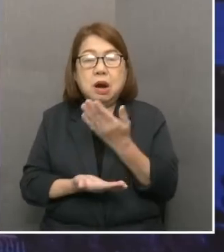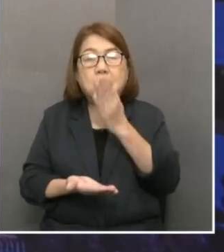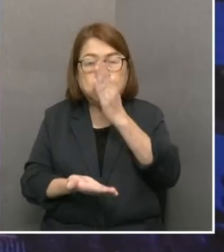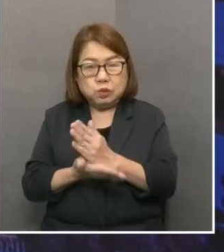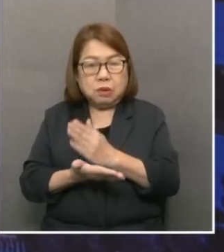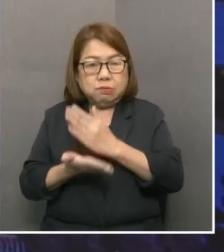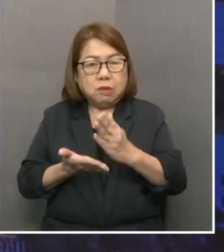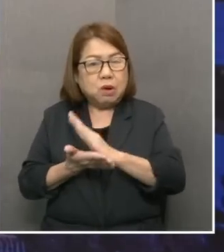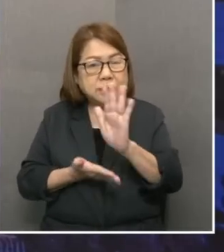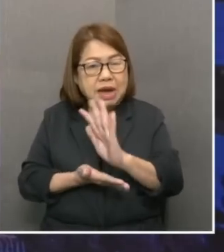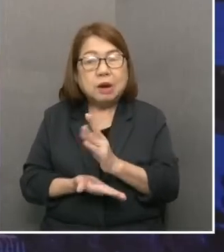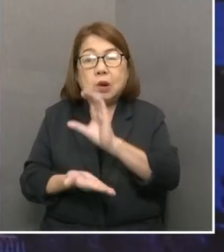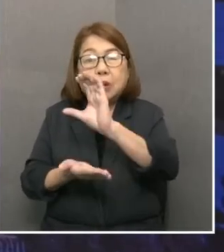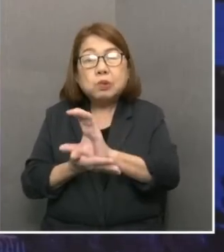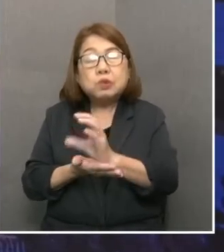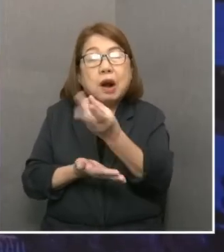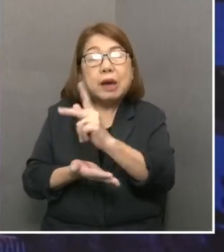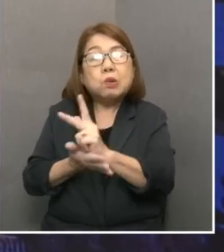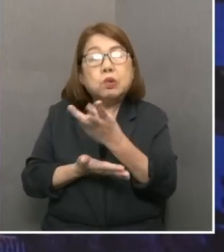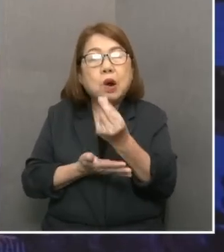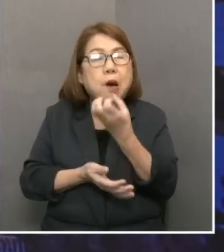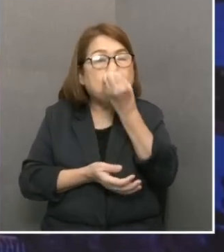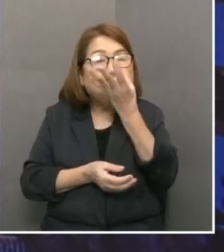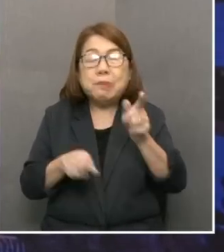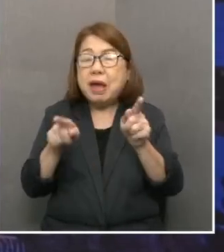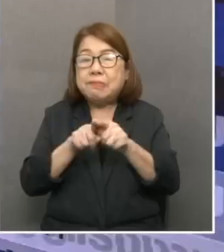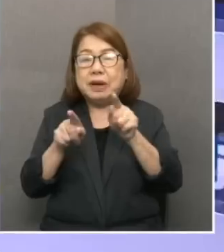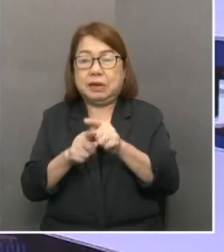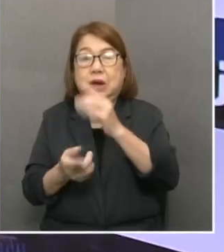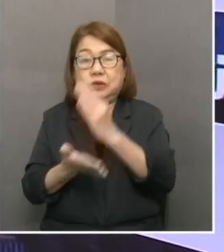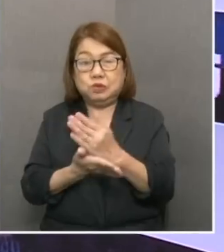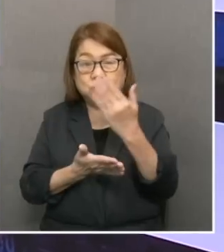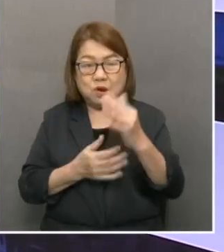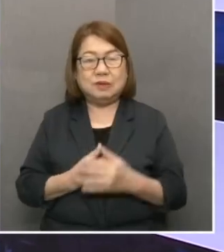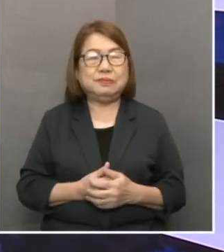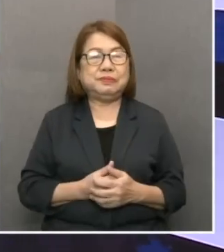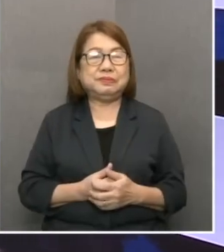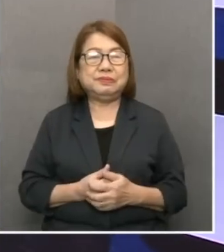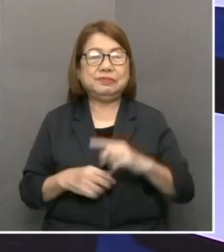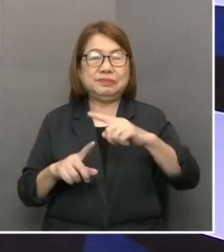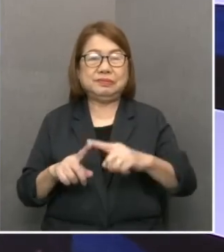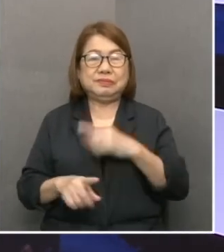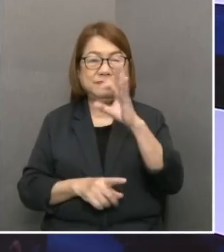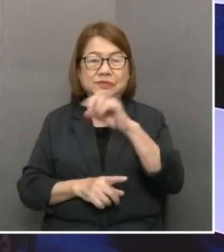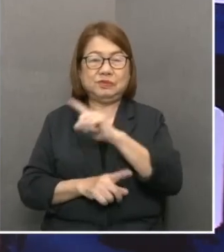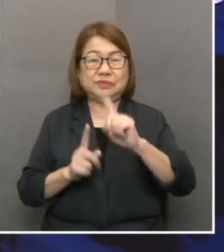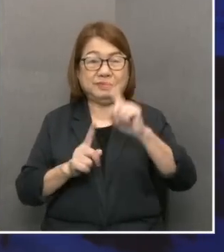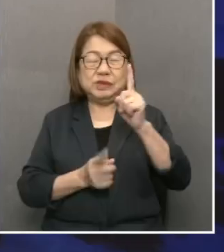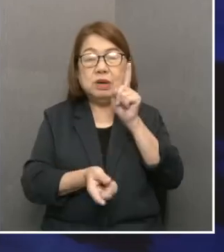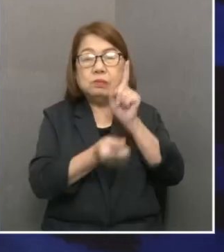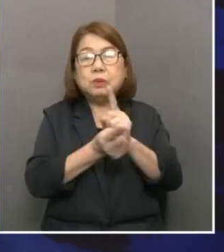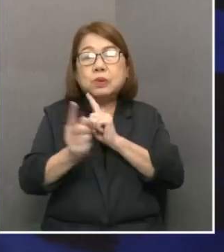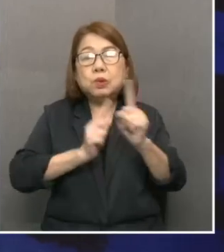เกษตกรฟังแล้วแบบใจชื้นเลยคุณผู้ชม 1กันยายนค่ะทีมงานไปต่อนะคะไปคุยกับผู้ประกอบการนะคะ